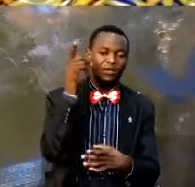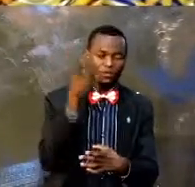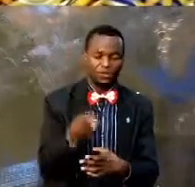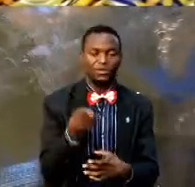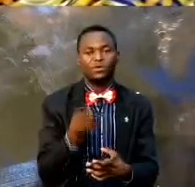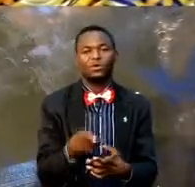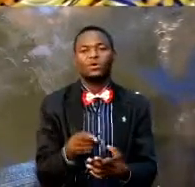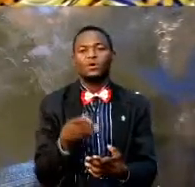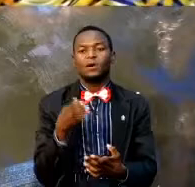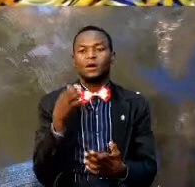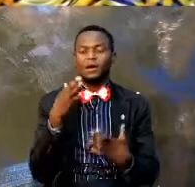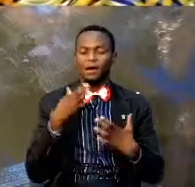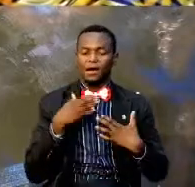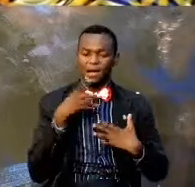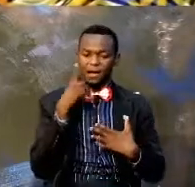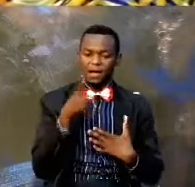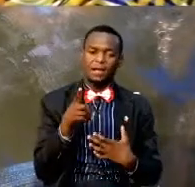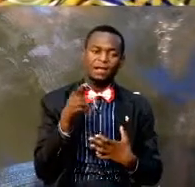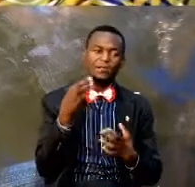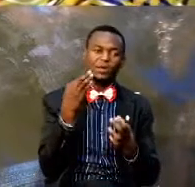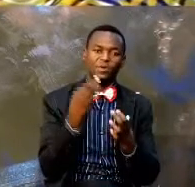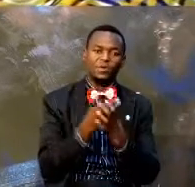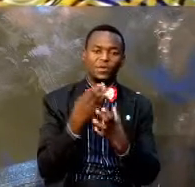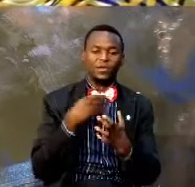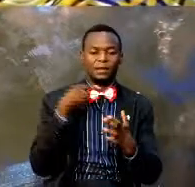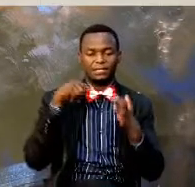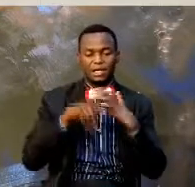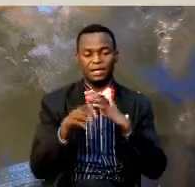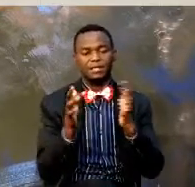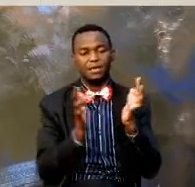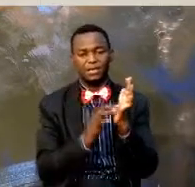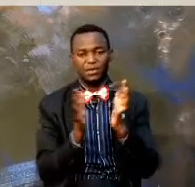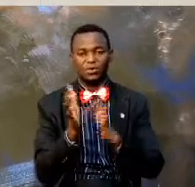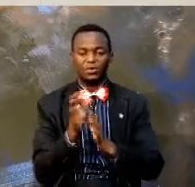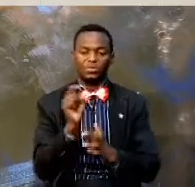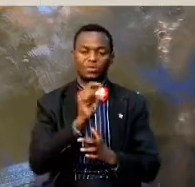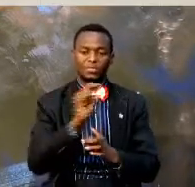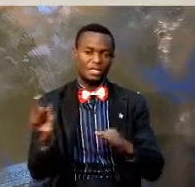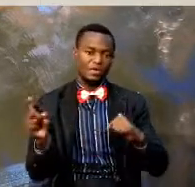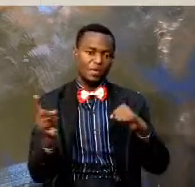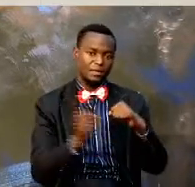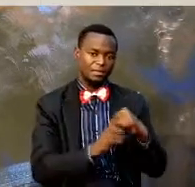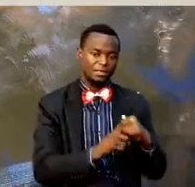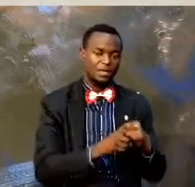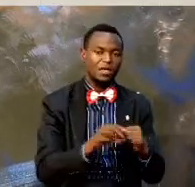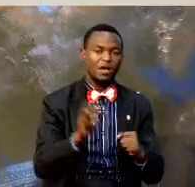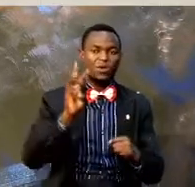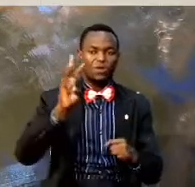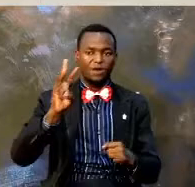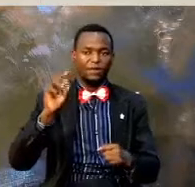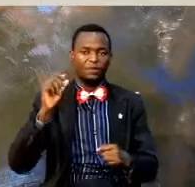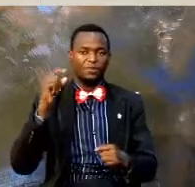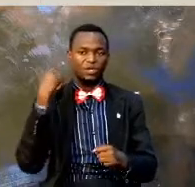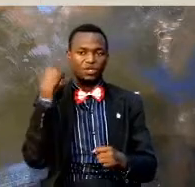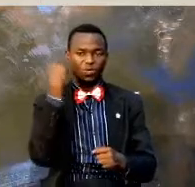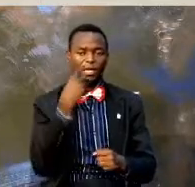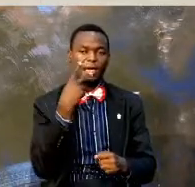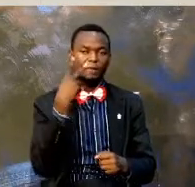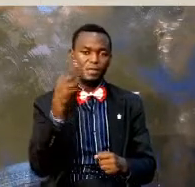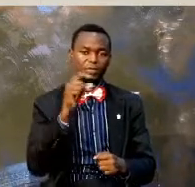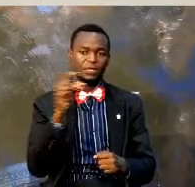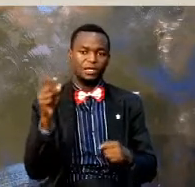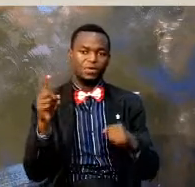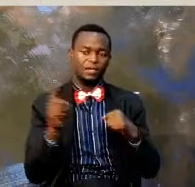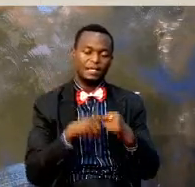yenu, ambayo ilikuwamo pia ndani ya Yesu Kristo. Mstari wa 6. Wafilipi 2 mstari wa 6.